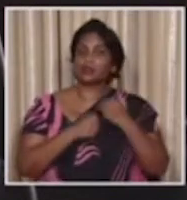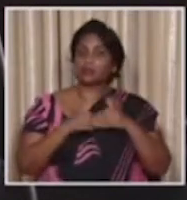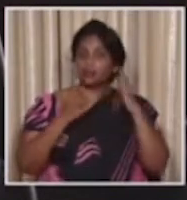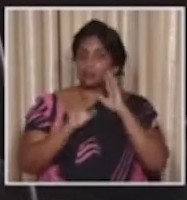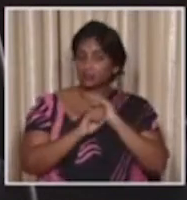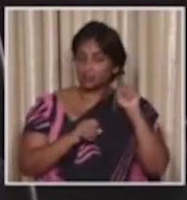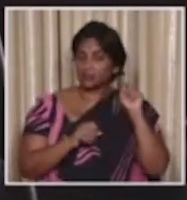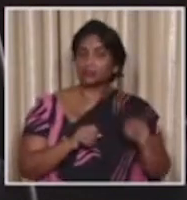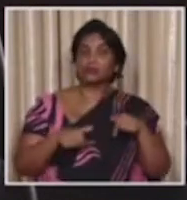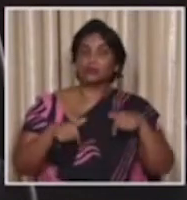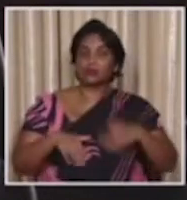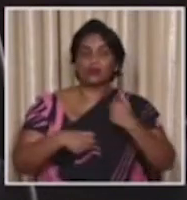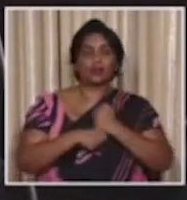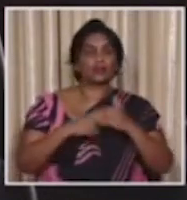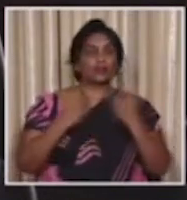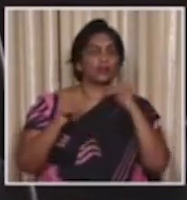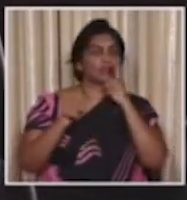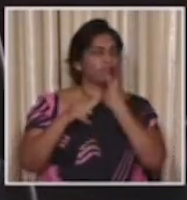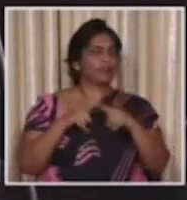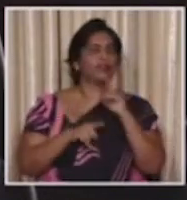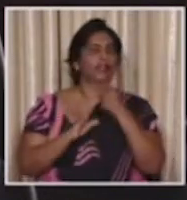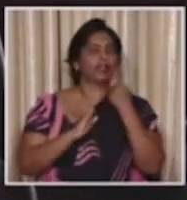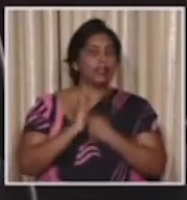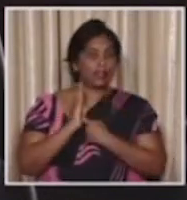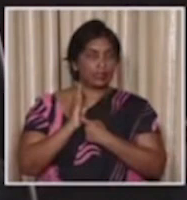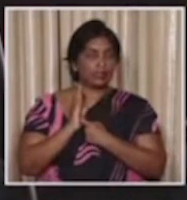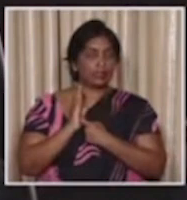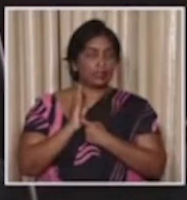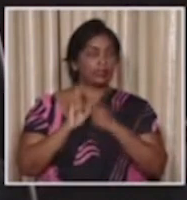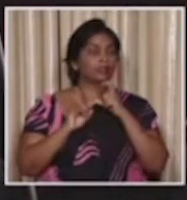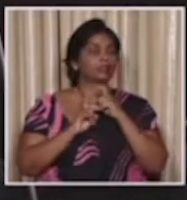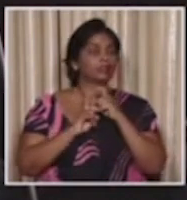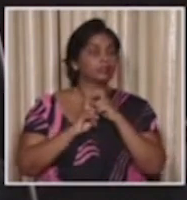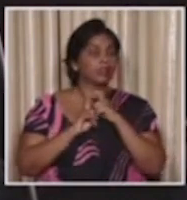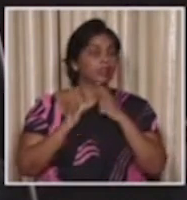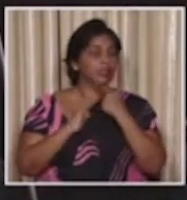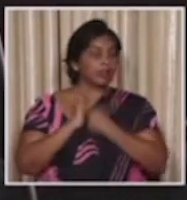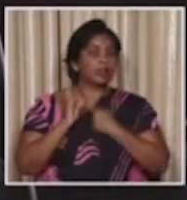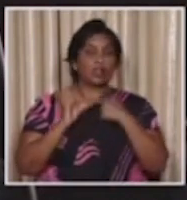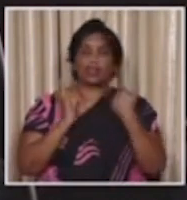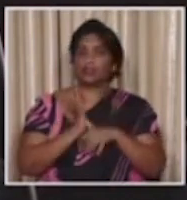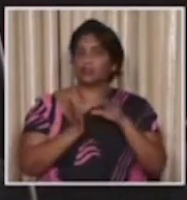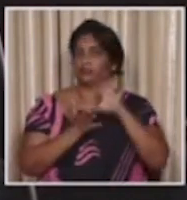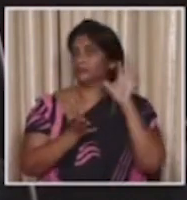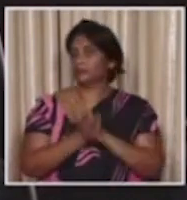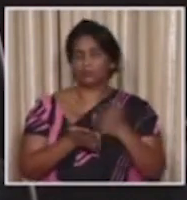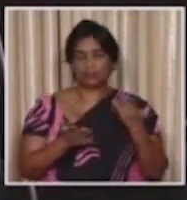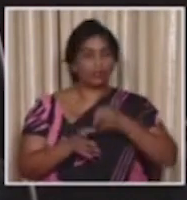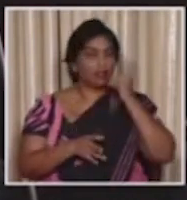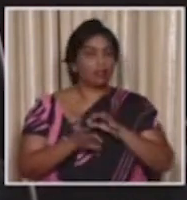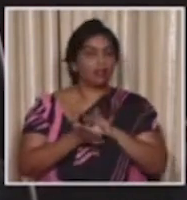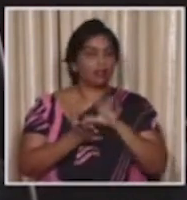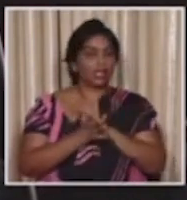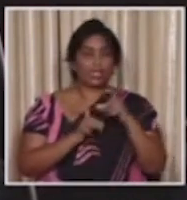එක තාම ගැසට් එක විතරයි තියෙන්නේ. නීති අනපනත් එක සම්මත කරලා නැහැ. ඒව සම්මත කරන්න